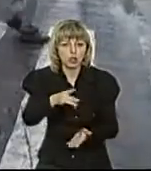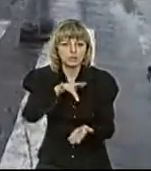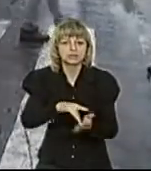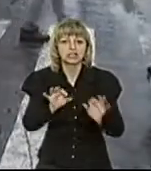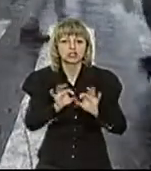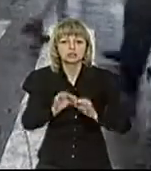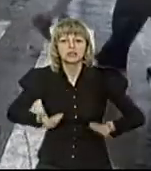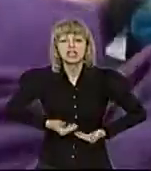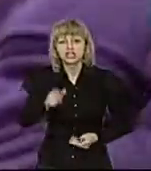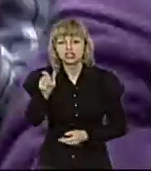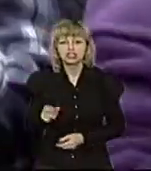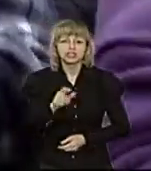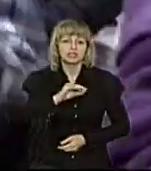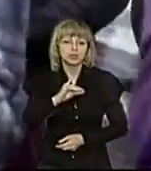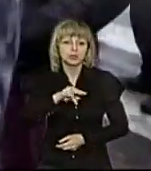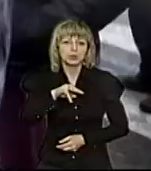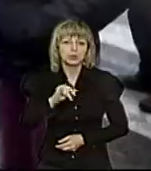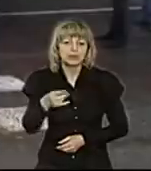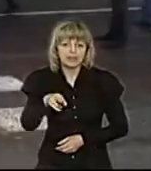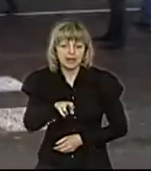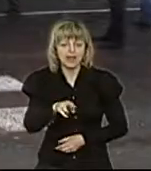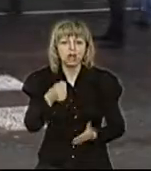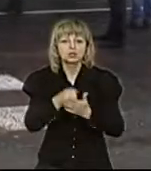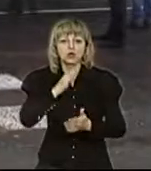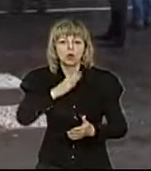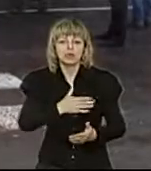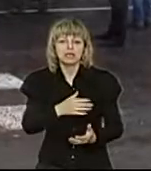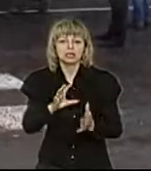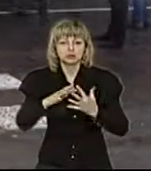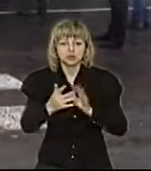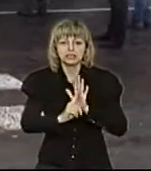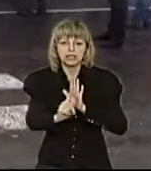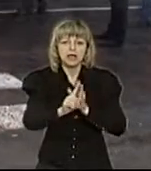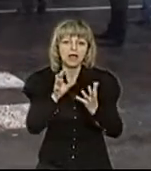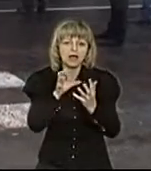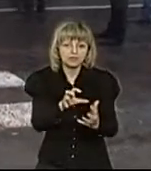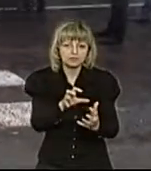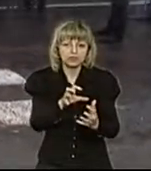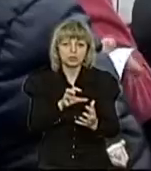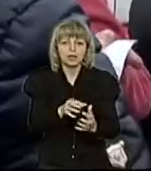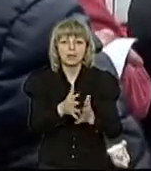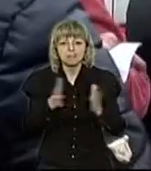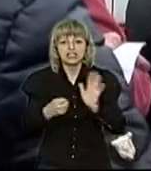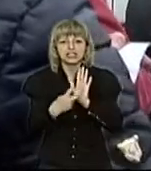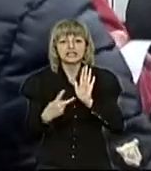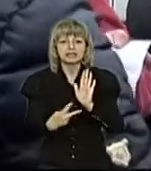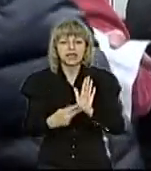розповідає жителька села Юлія Туліно. До нашого села курсувала маршрутка більше 17 років,